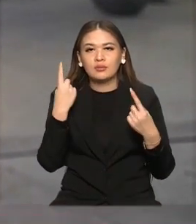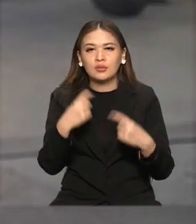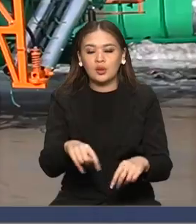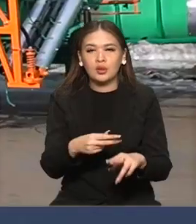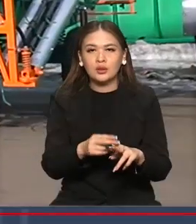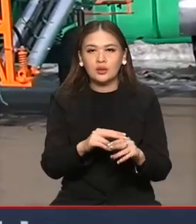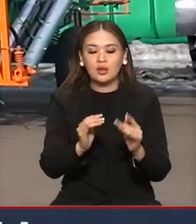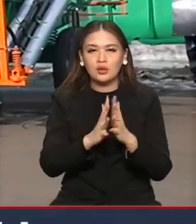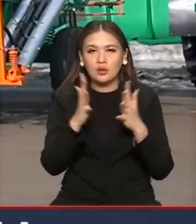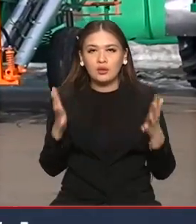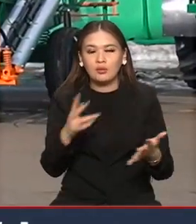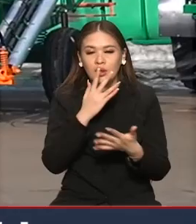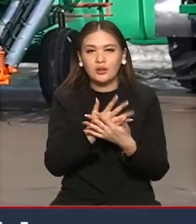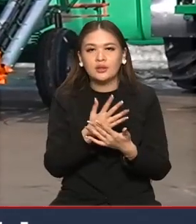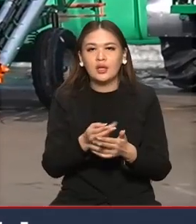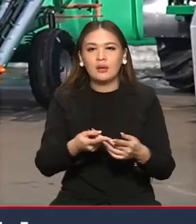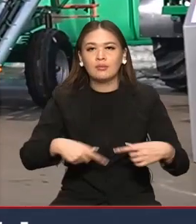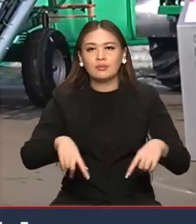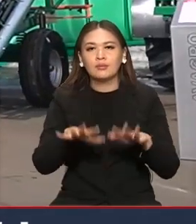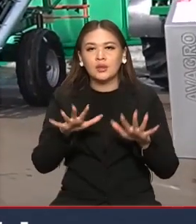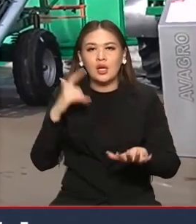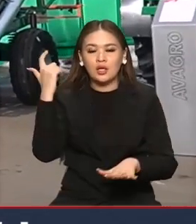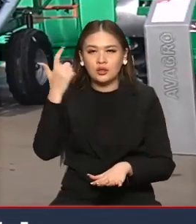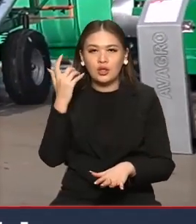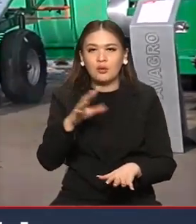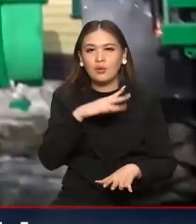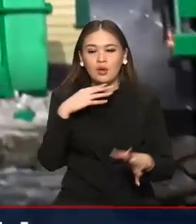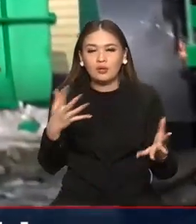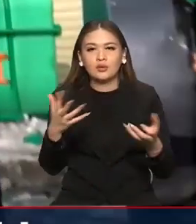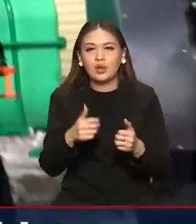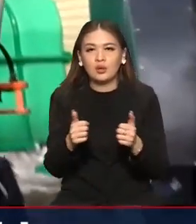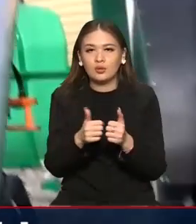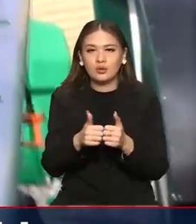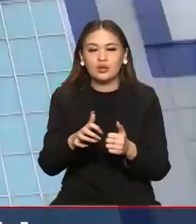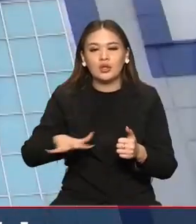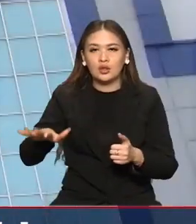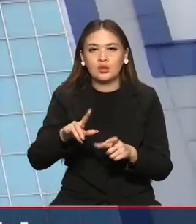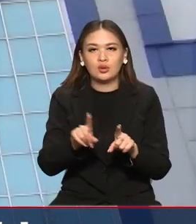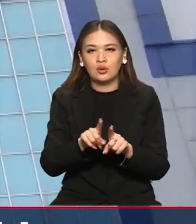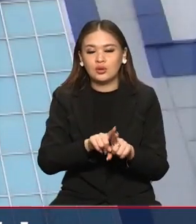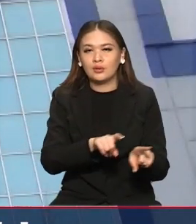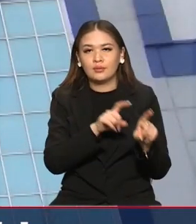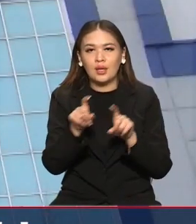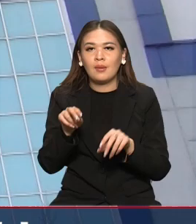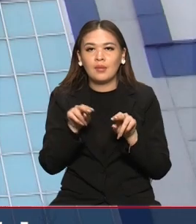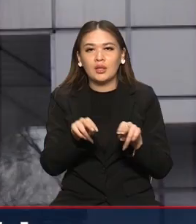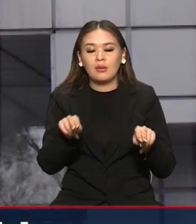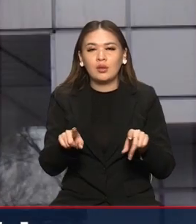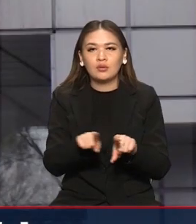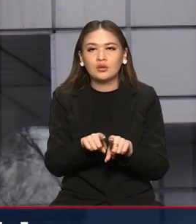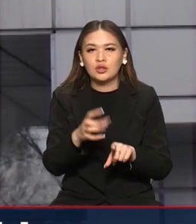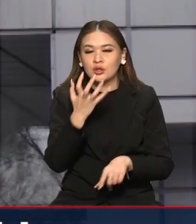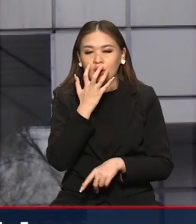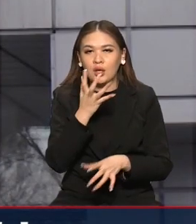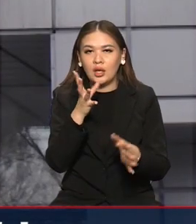ие. Негізінен егінді аймақтардың шаруалары көп алады. Көрші елдерге де экспорттаймыз. Петропавлда жылу электр орталықтары